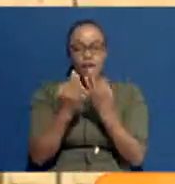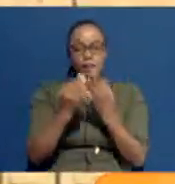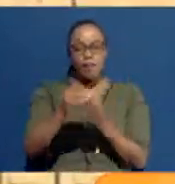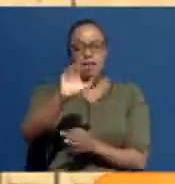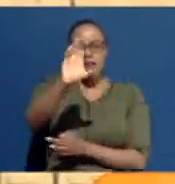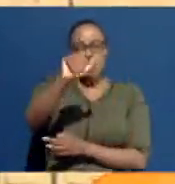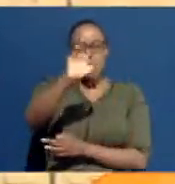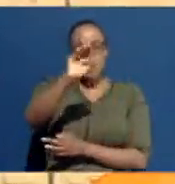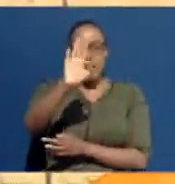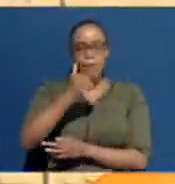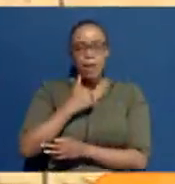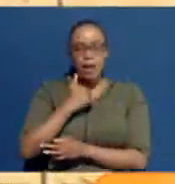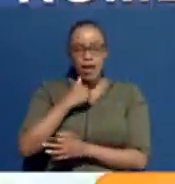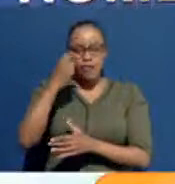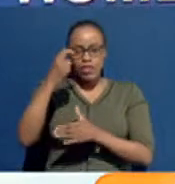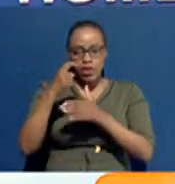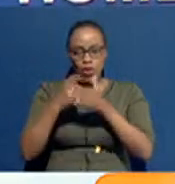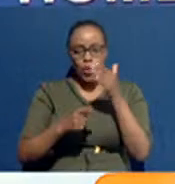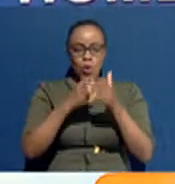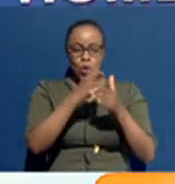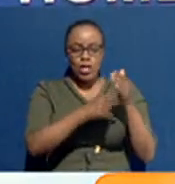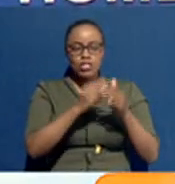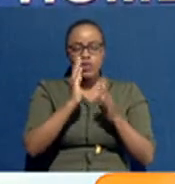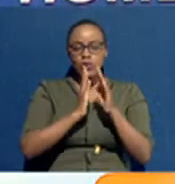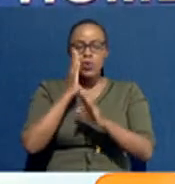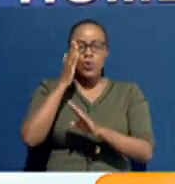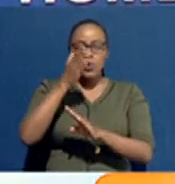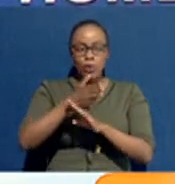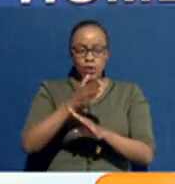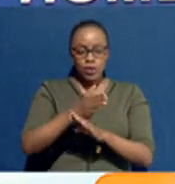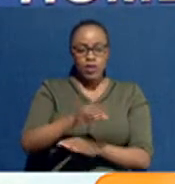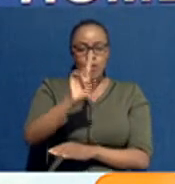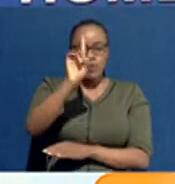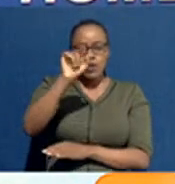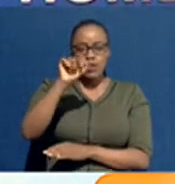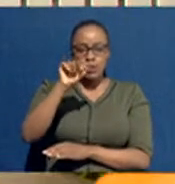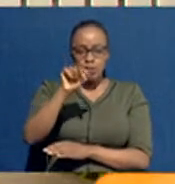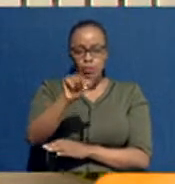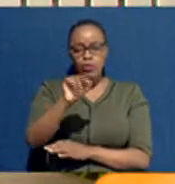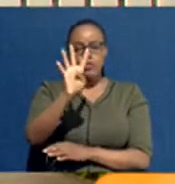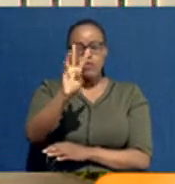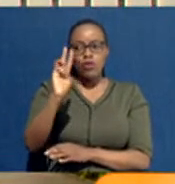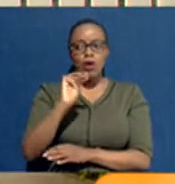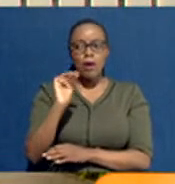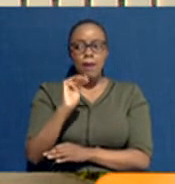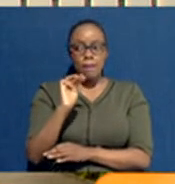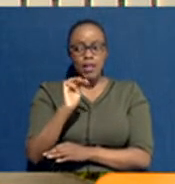inakabiliwa na gharama ya hospitali ya zaidi ya shilingi milioni 1.4.